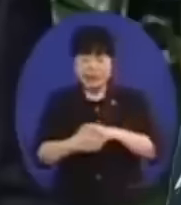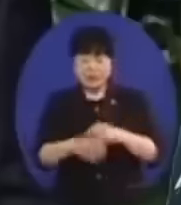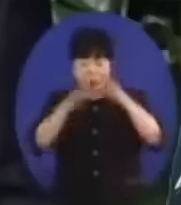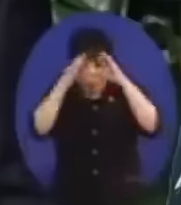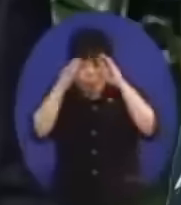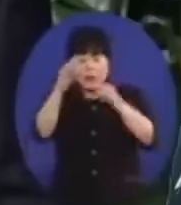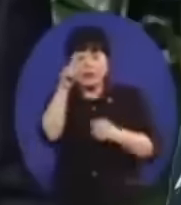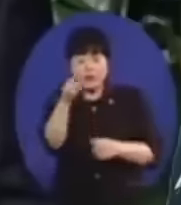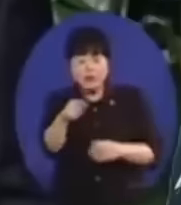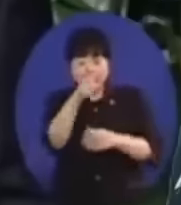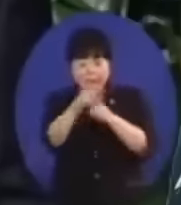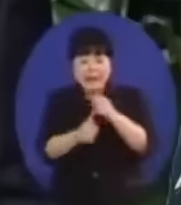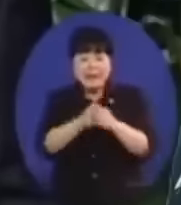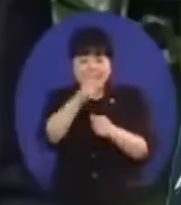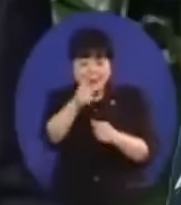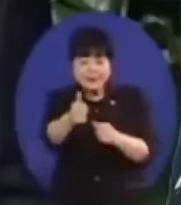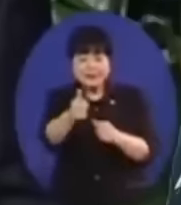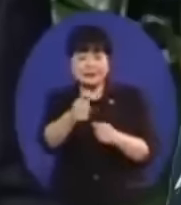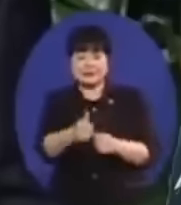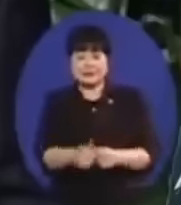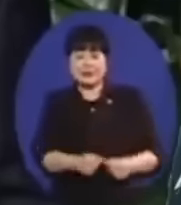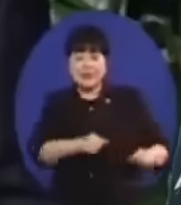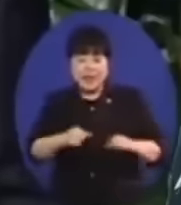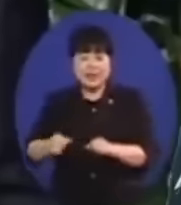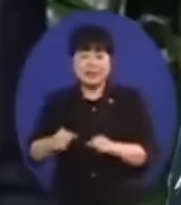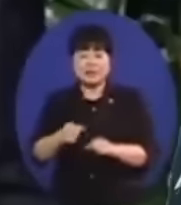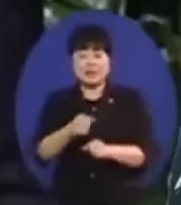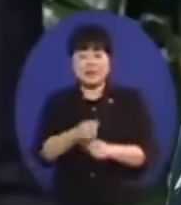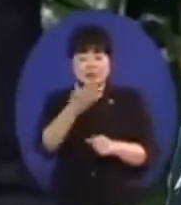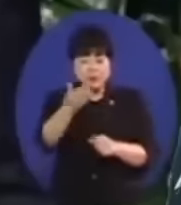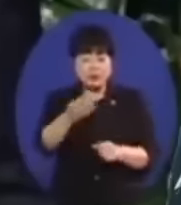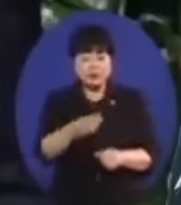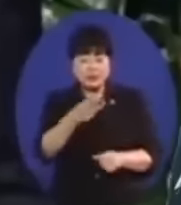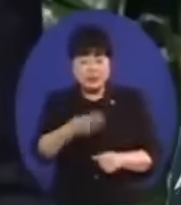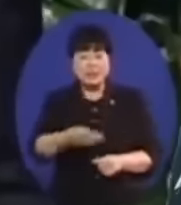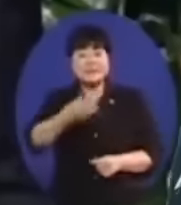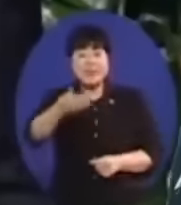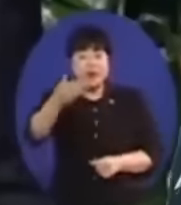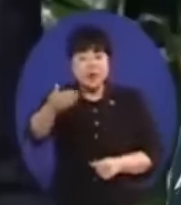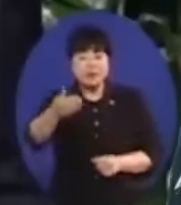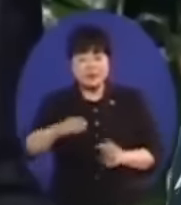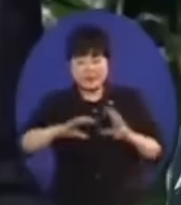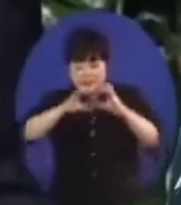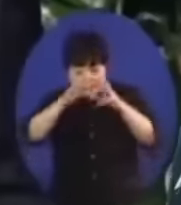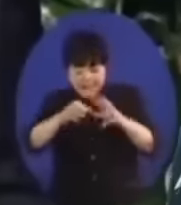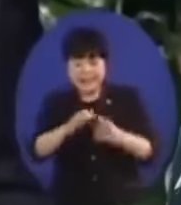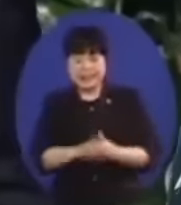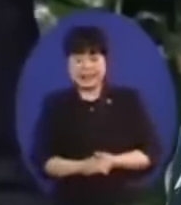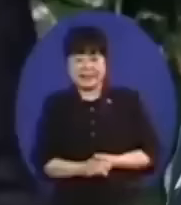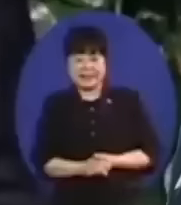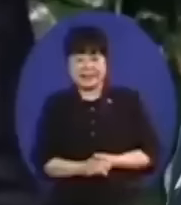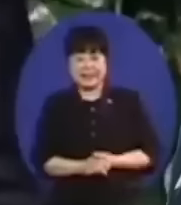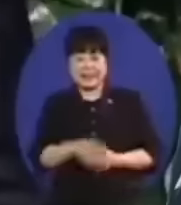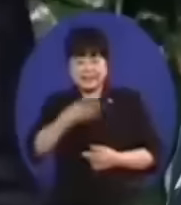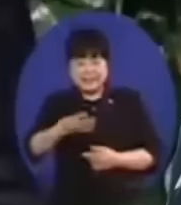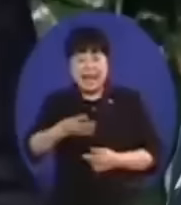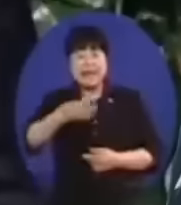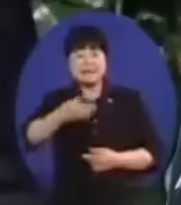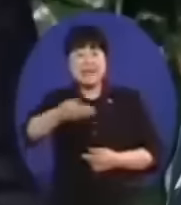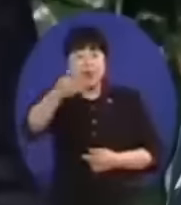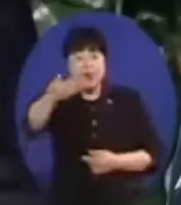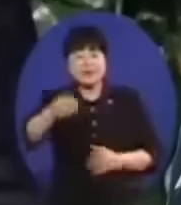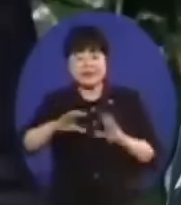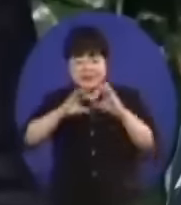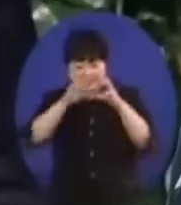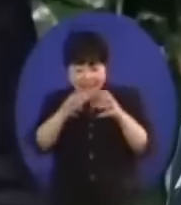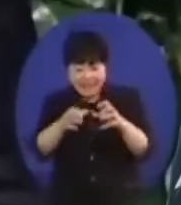보이는 것은 하나님이 역사하신 것입니다. 3차원의 세계는 3차원보다 큰 4차원의